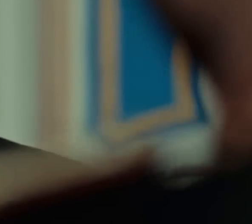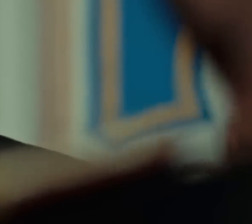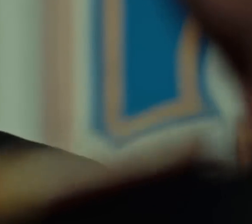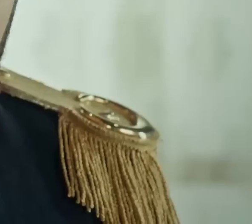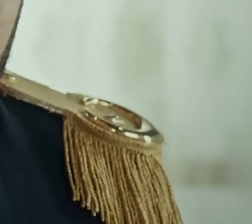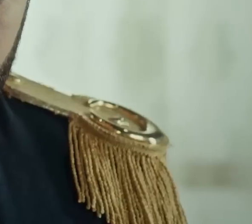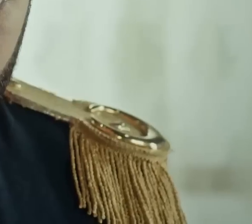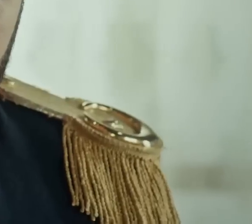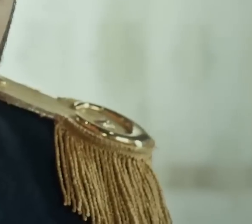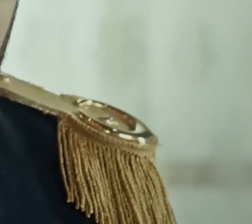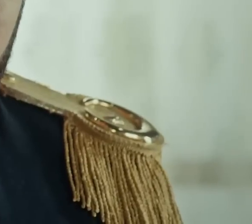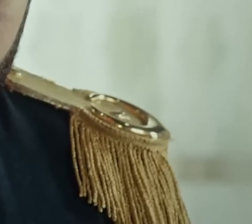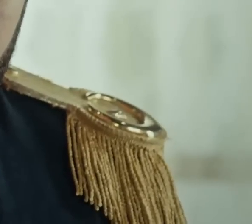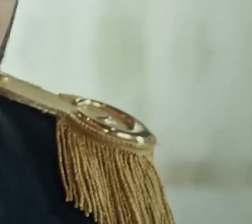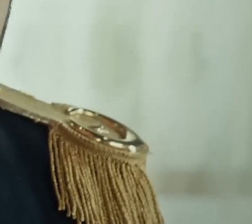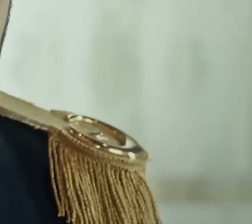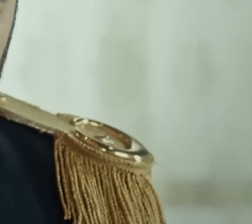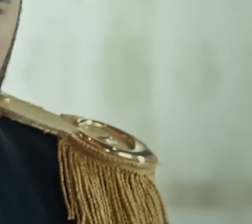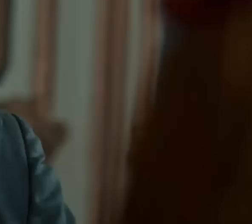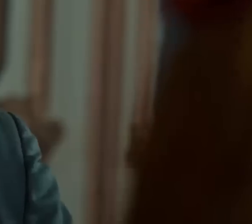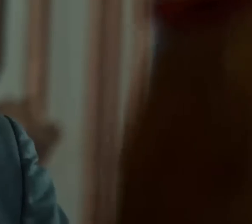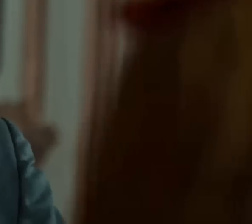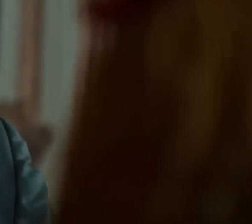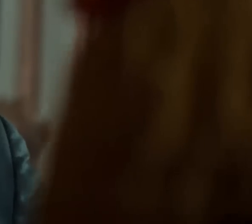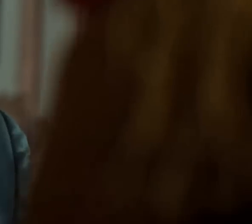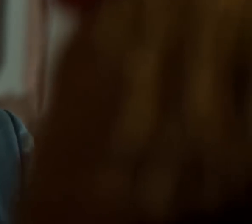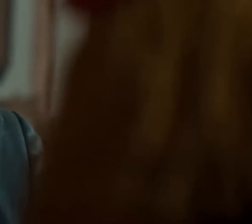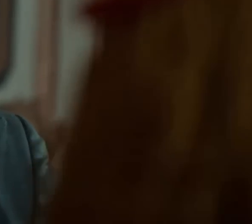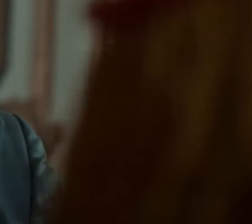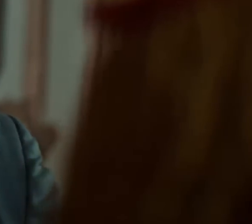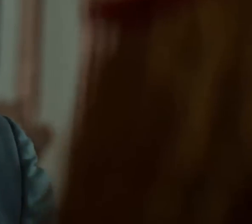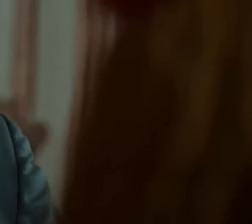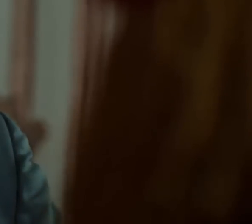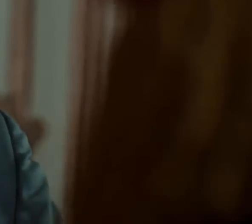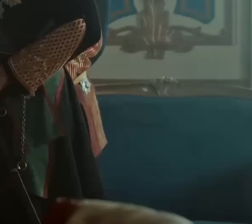Harry şaşırıp kaldı. Rüştü sultana çaktırmadan dik dik sefirlere bakıyor.